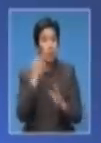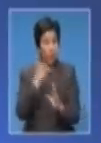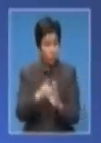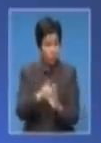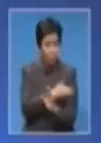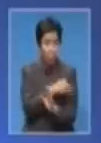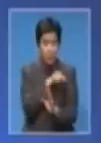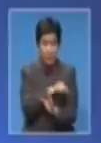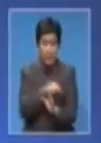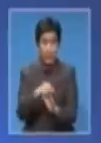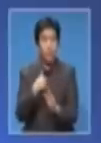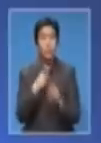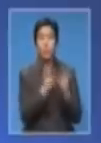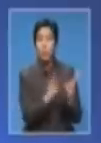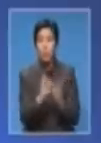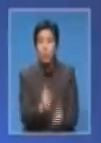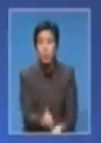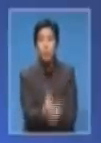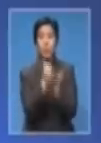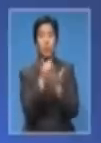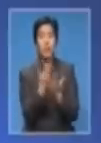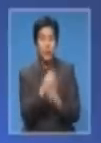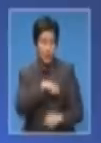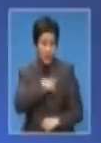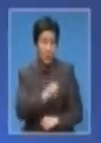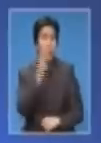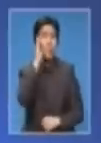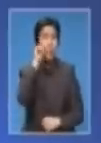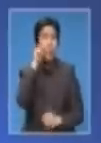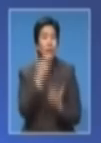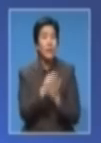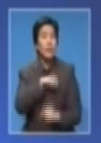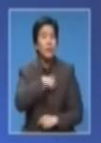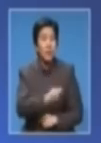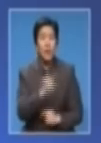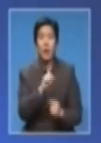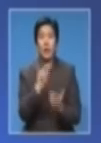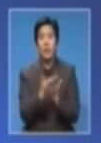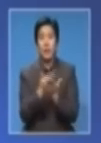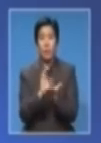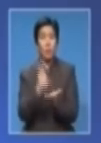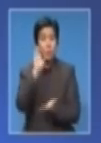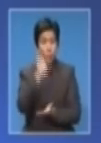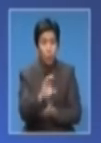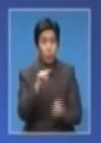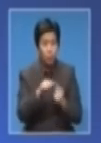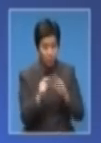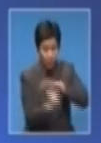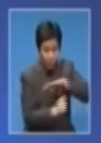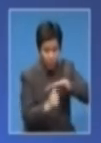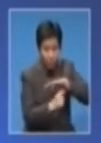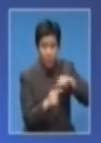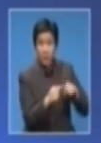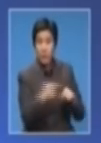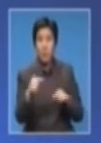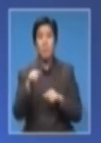านั้นก็ได้มีมาตรการช่วยแบ่งเบาภาระค่าใช้จ่ายของผู้ปกครองโดยการจัดสรรงบประมาณอุดหนุนตั้งแต่ระดับอนุบาลจนถึงระ